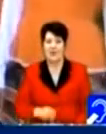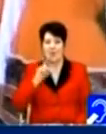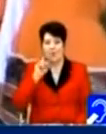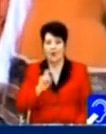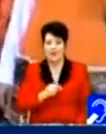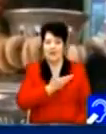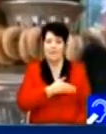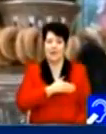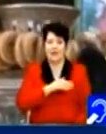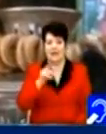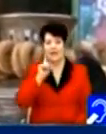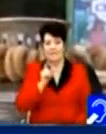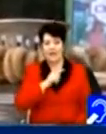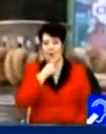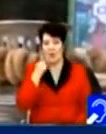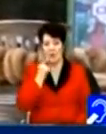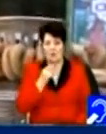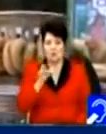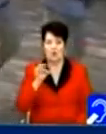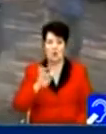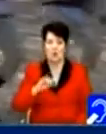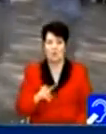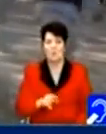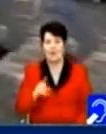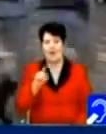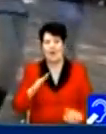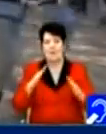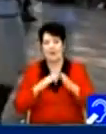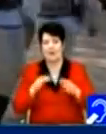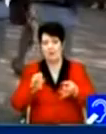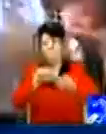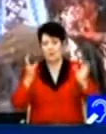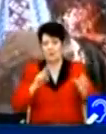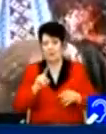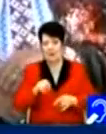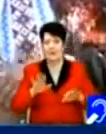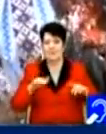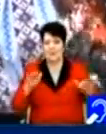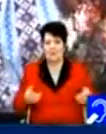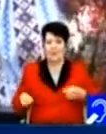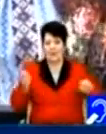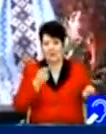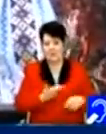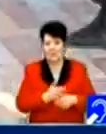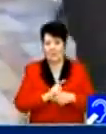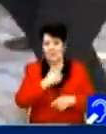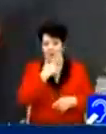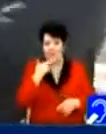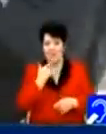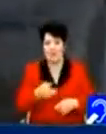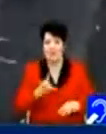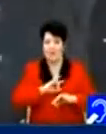Ucraineni, polonezi, evrei, ruși și romi și-au dat întâlnire la Palatul de Cultură din Soroca. Au adus cu ei tot ce au mai bun păstrat din strămoși.